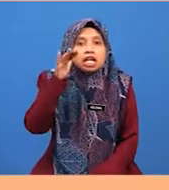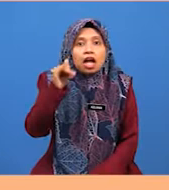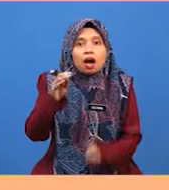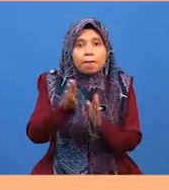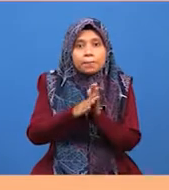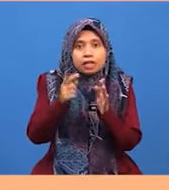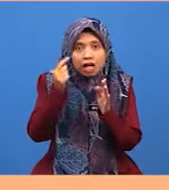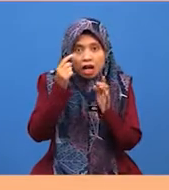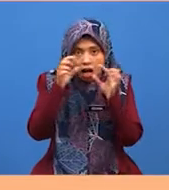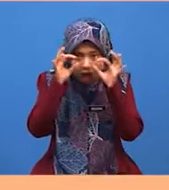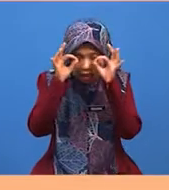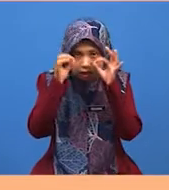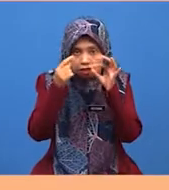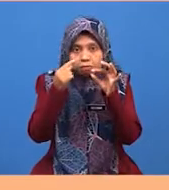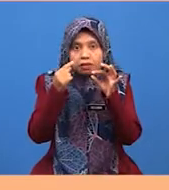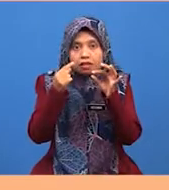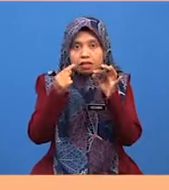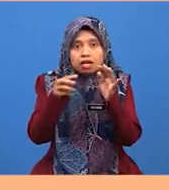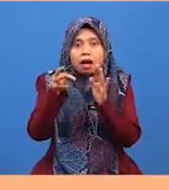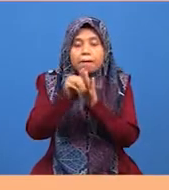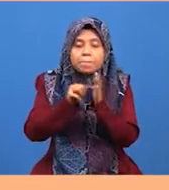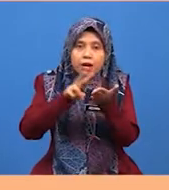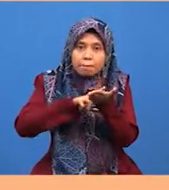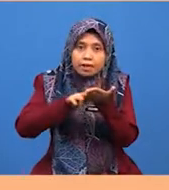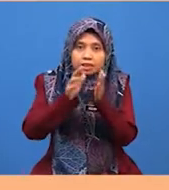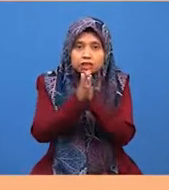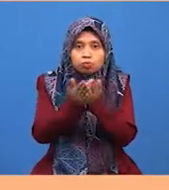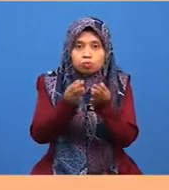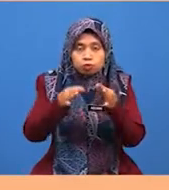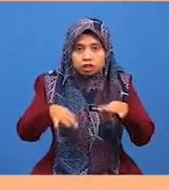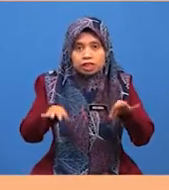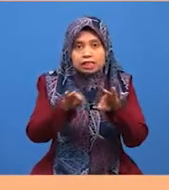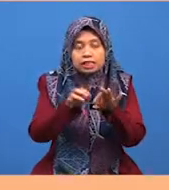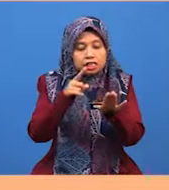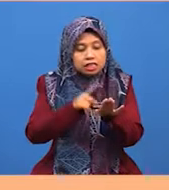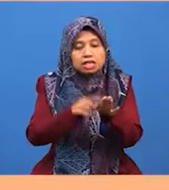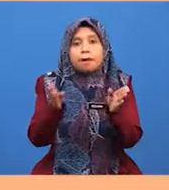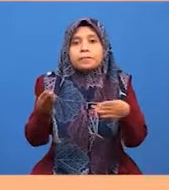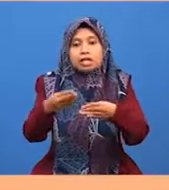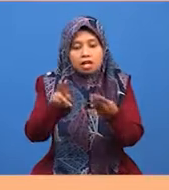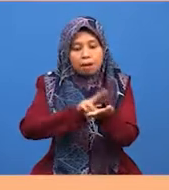berkacamata membaca buku cerita di bilik bacaan.